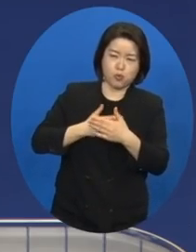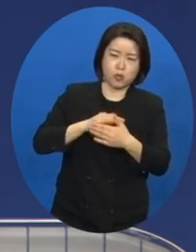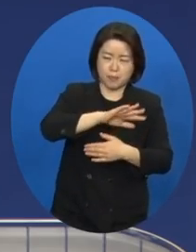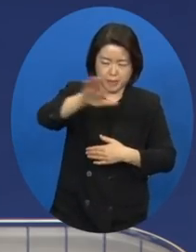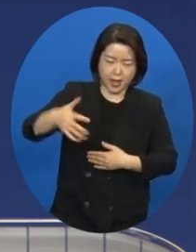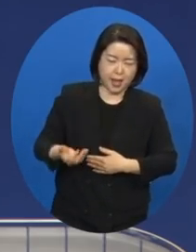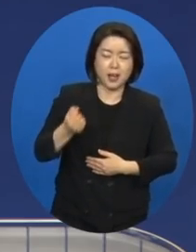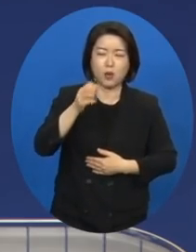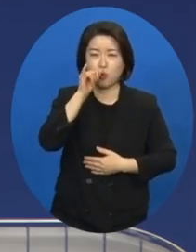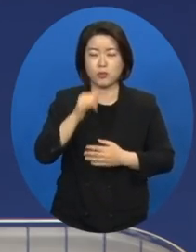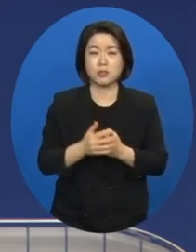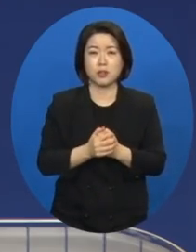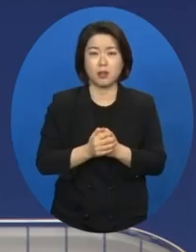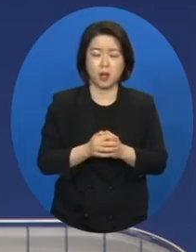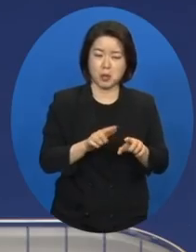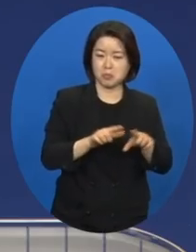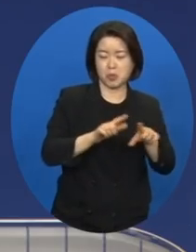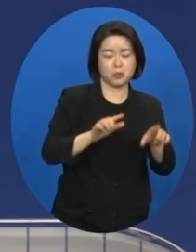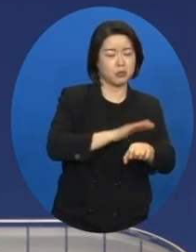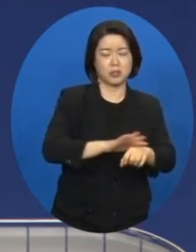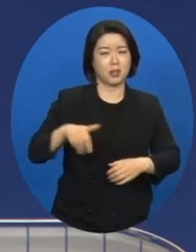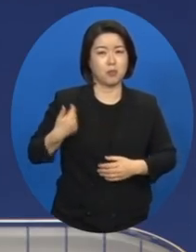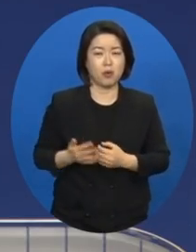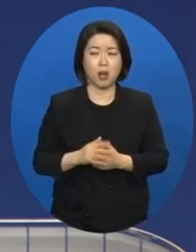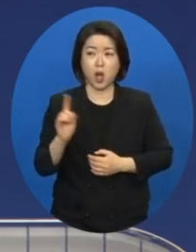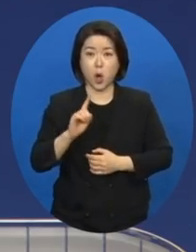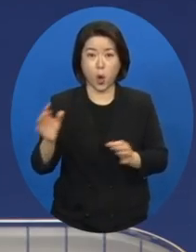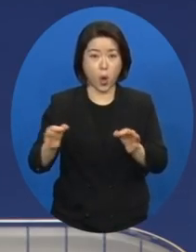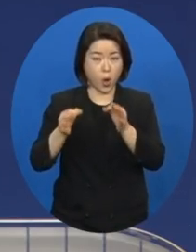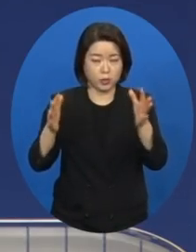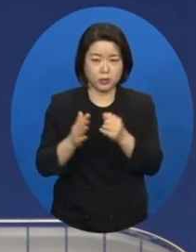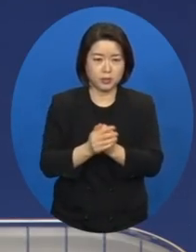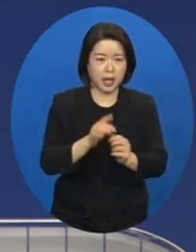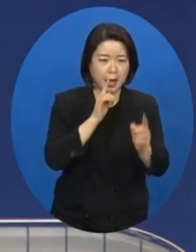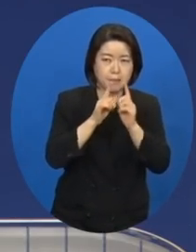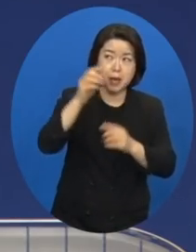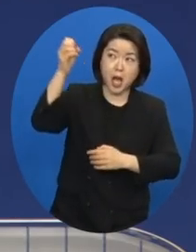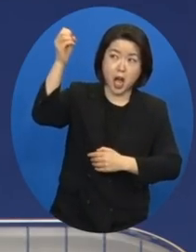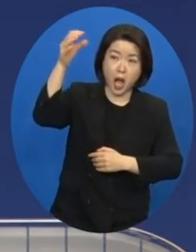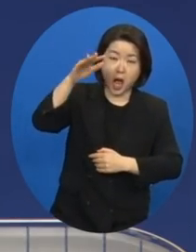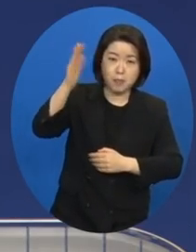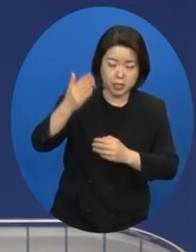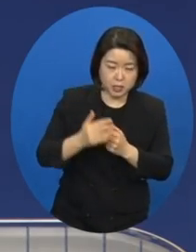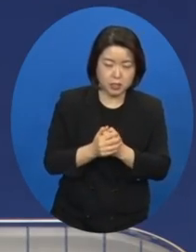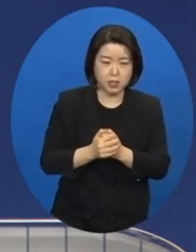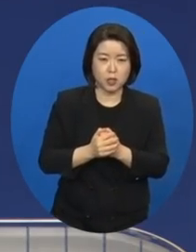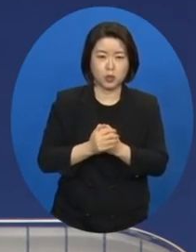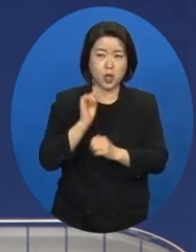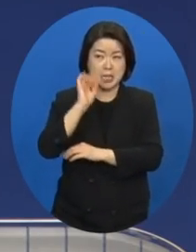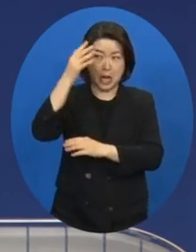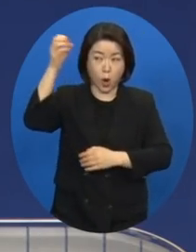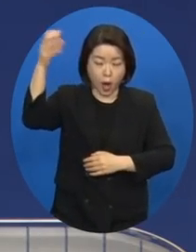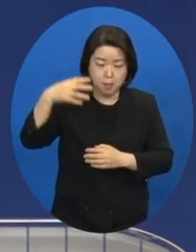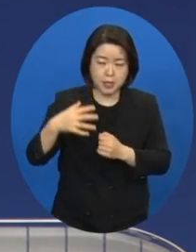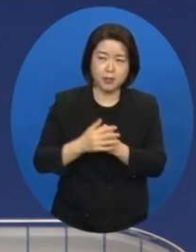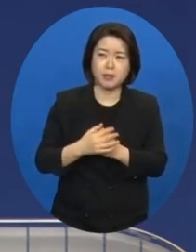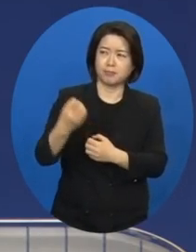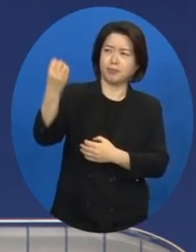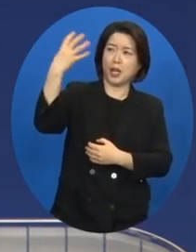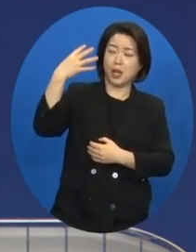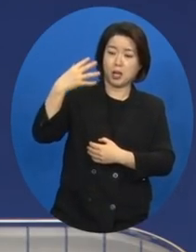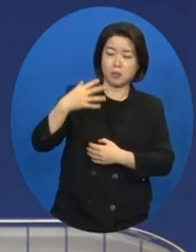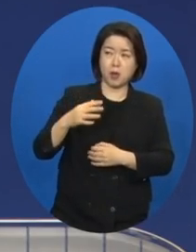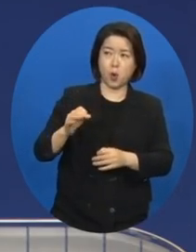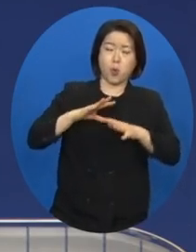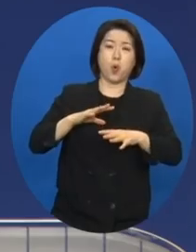있어요. 평소에는 잘 모르는데 어느 순간 말씀이 비치든 뭐 주님께 영광이 비치든 비춰지면 순간